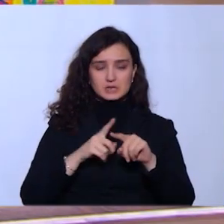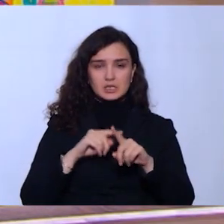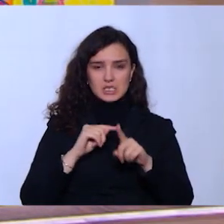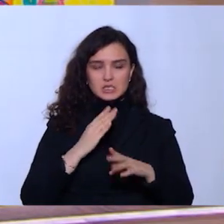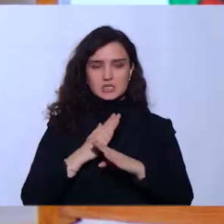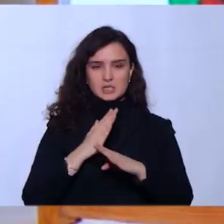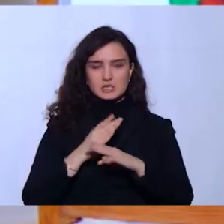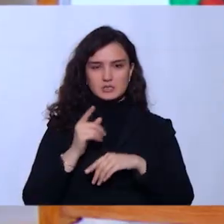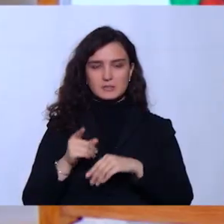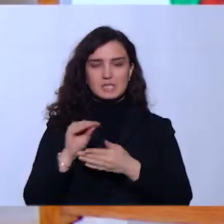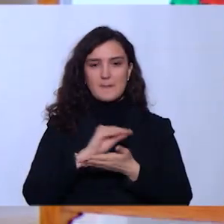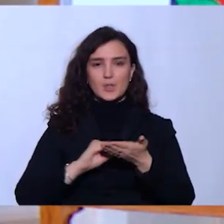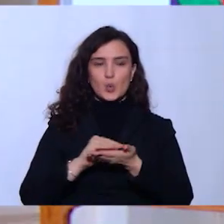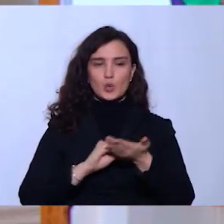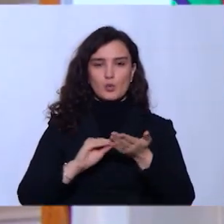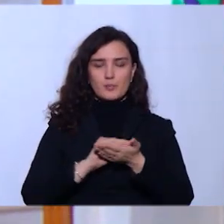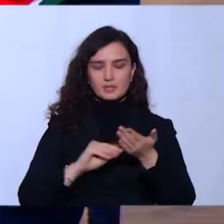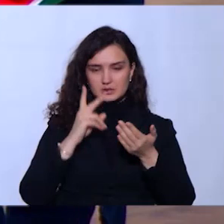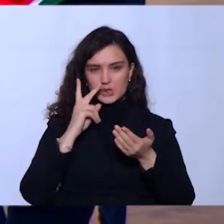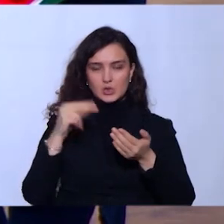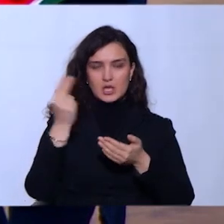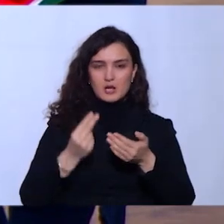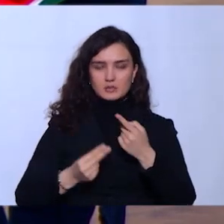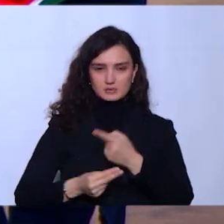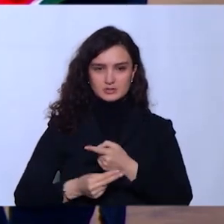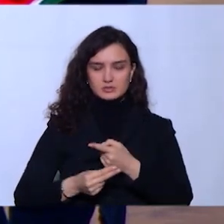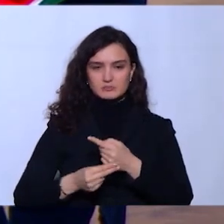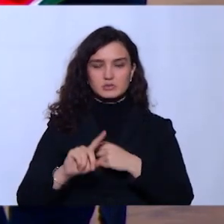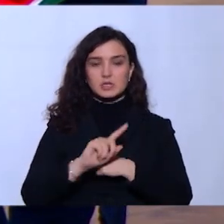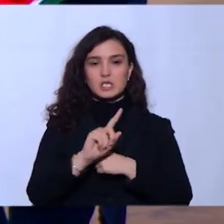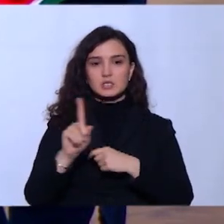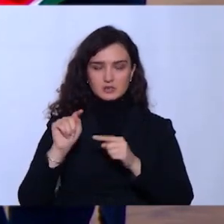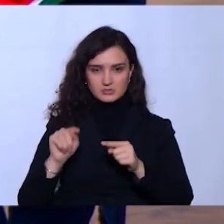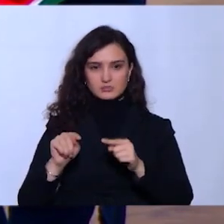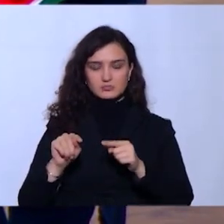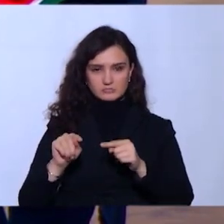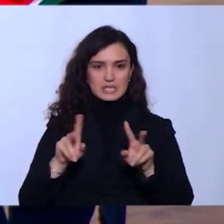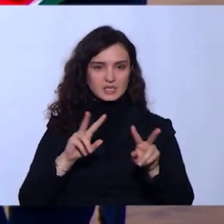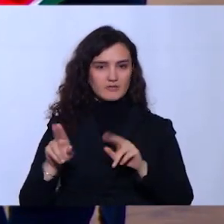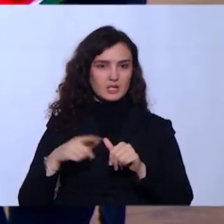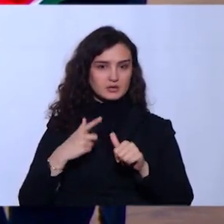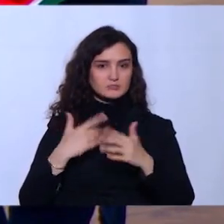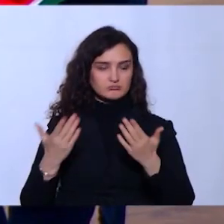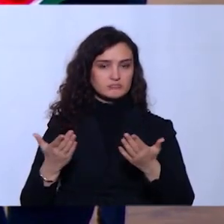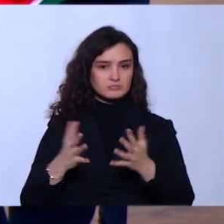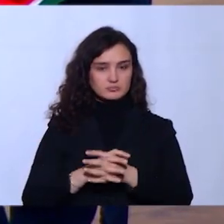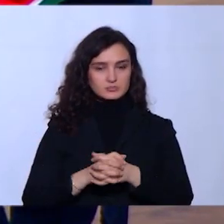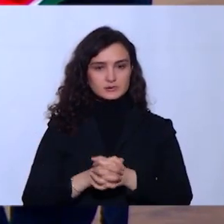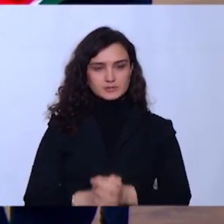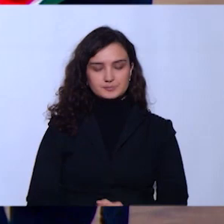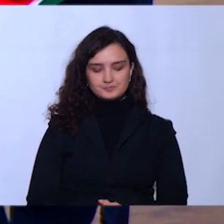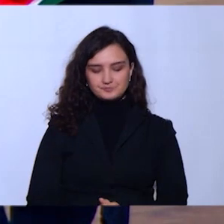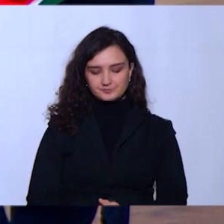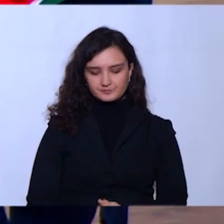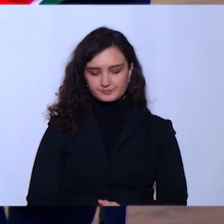ეს არის გამეორება, ნახეთ ნახატის, რაც ერთგვარ რიტმს ქმნის, ხო?